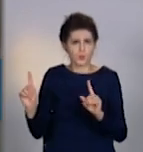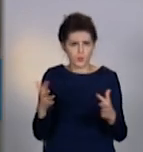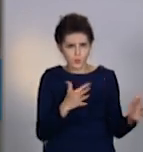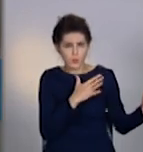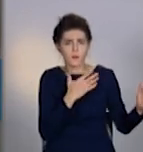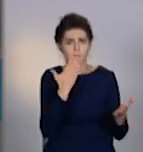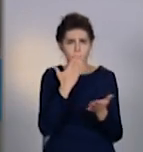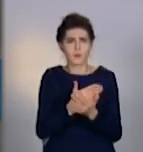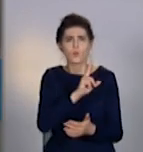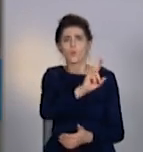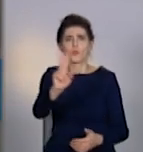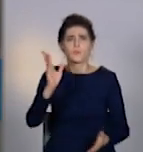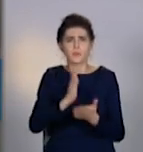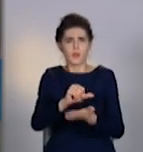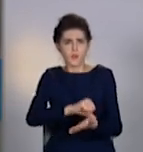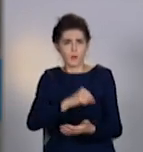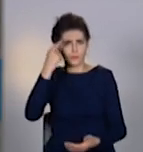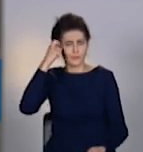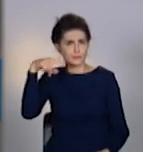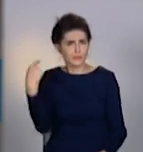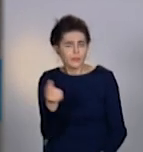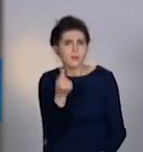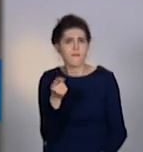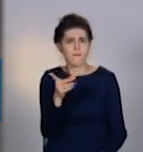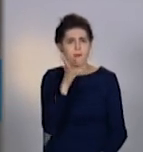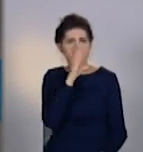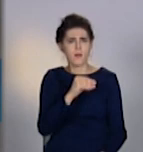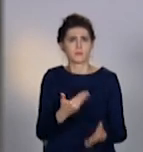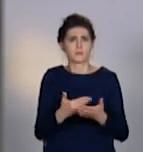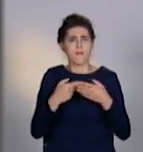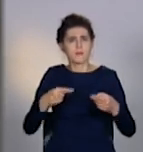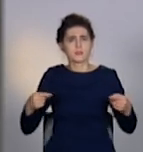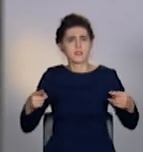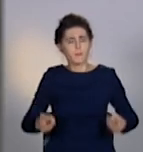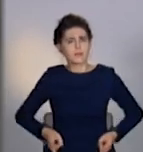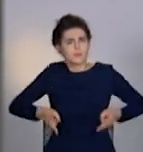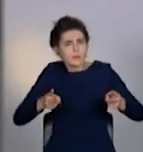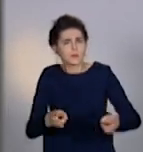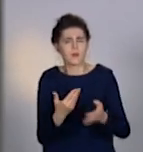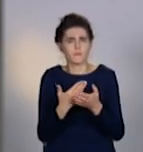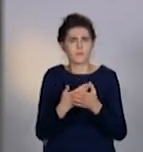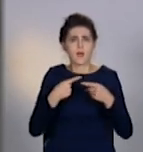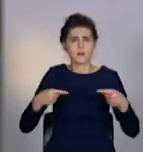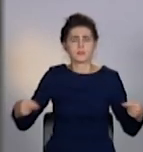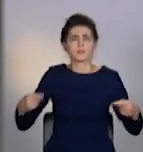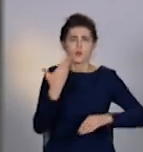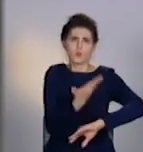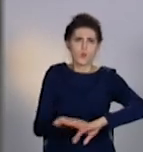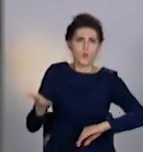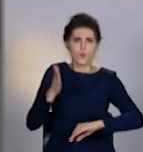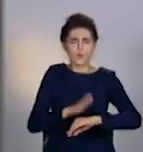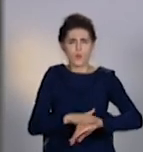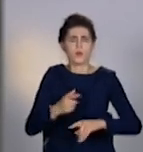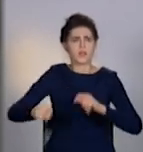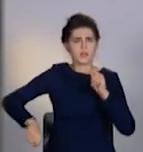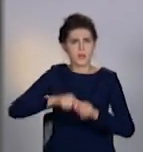що знаходяться в стані наркотичної абстиненції, вони скоюють тяжкі, дуже, і буває іноді дуже тяжкі злочини. Ну, потім